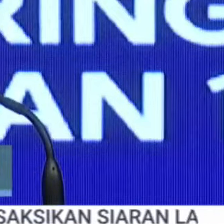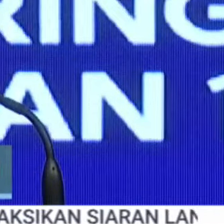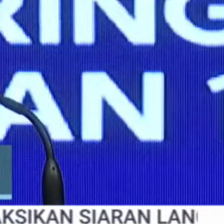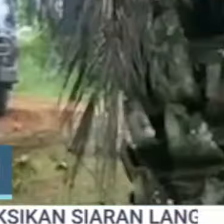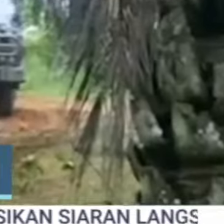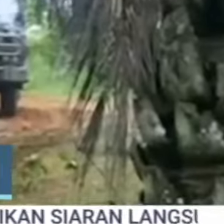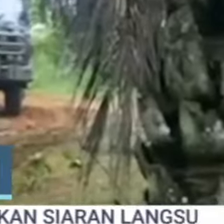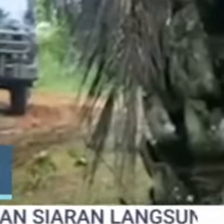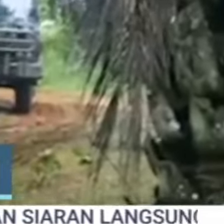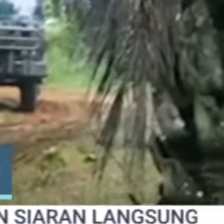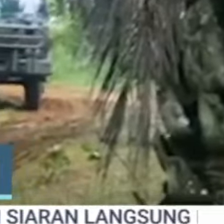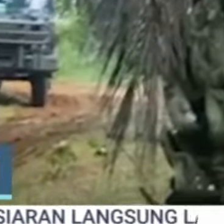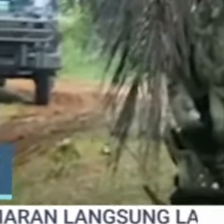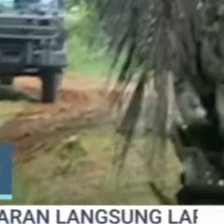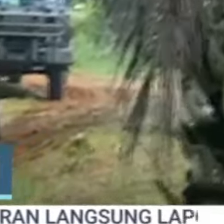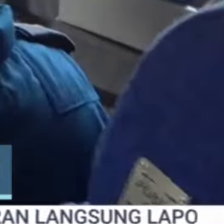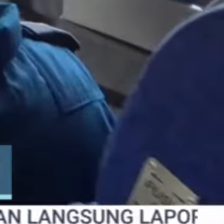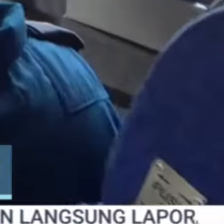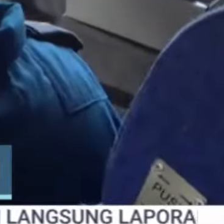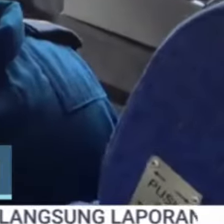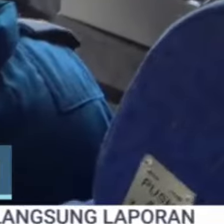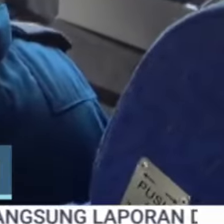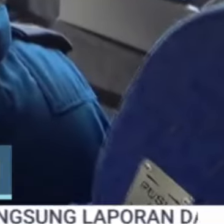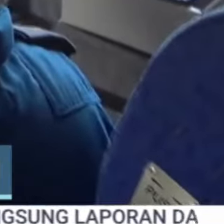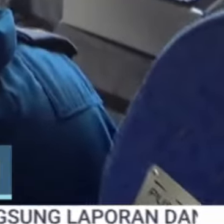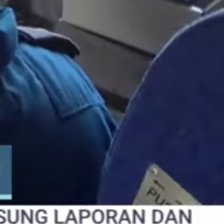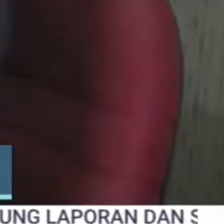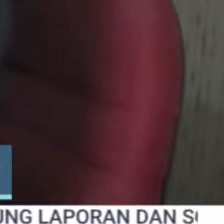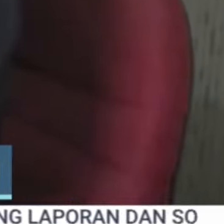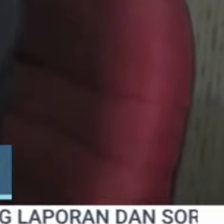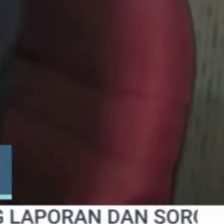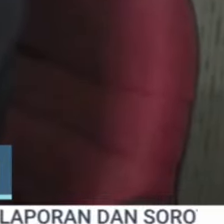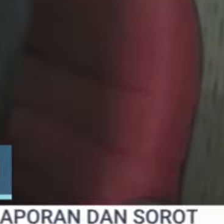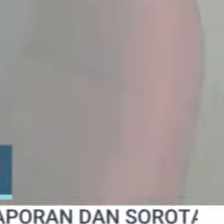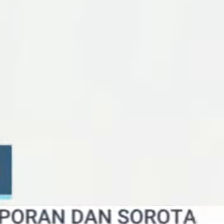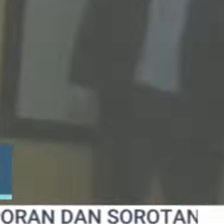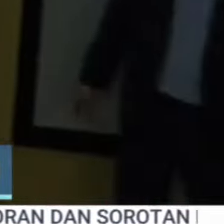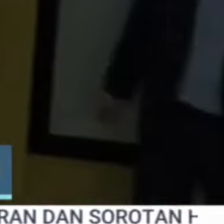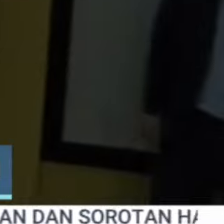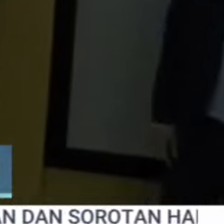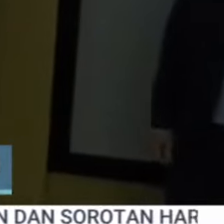Indeks keganasan global Malaysia di kedudukan ke-75.